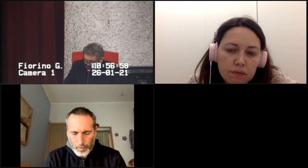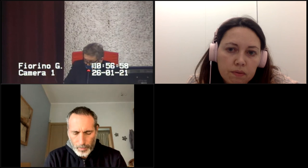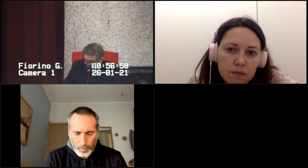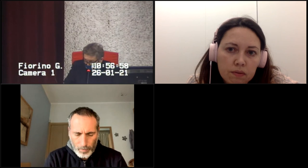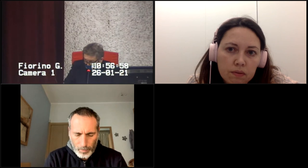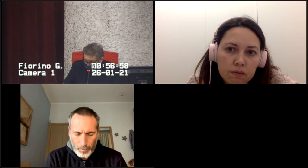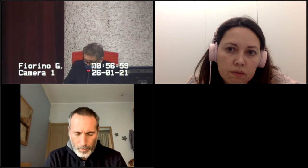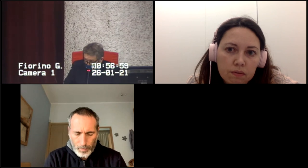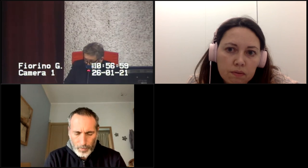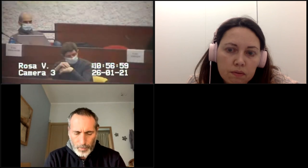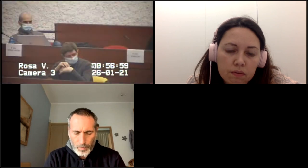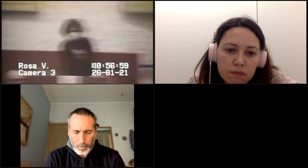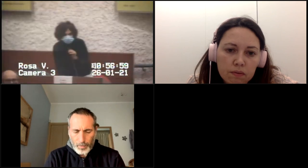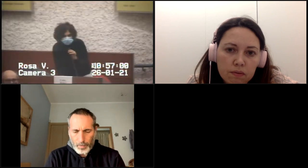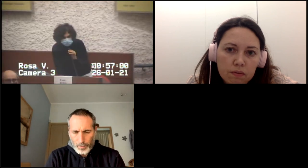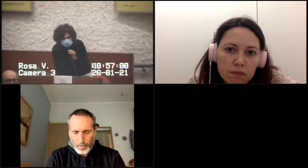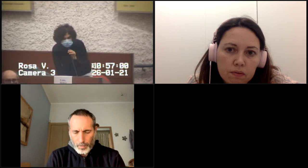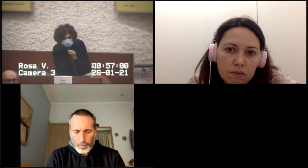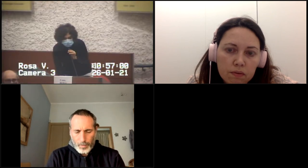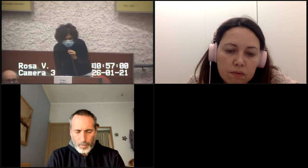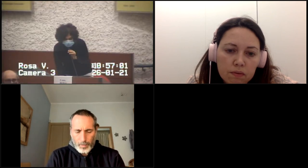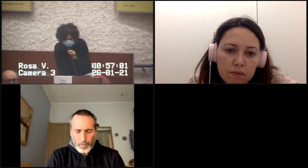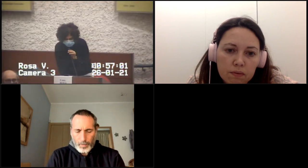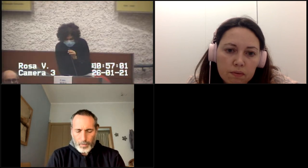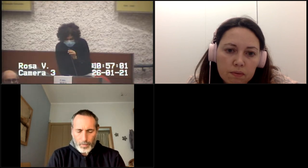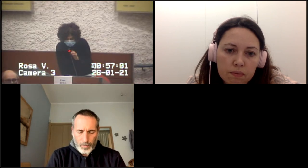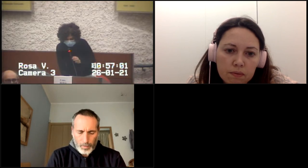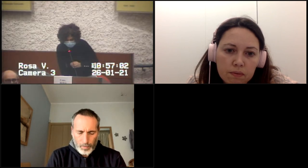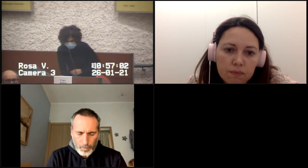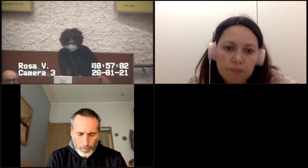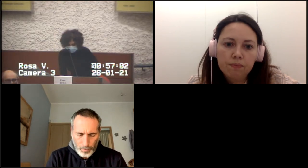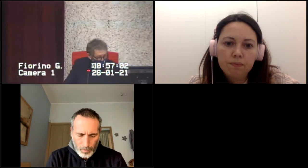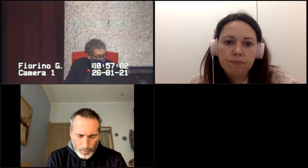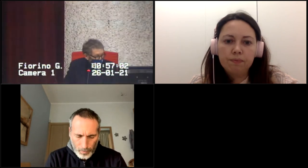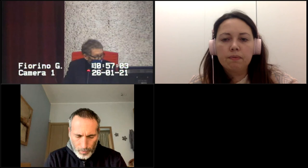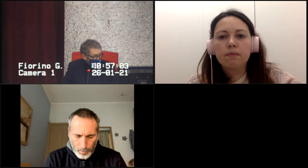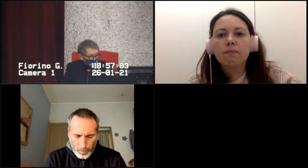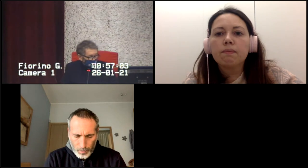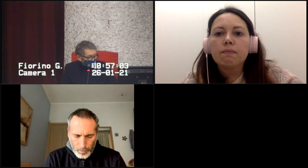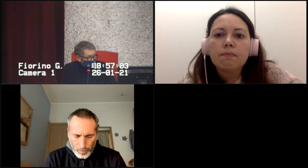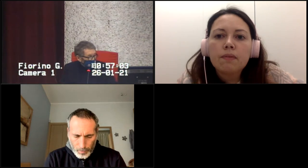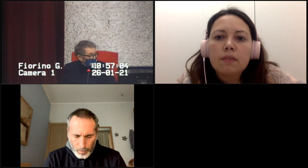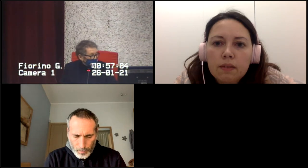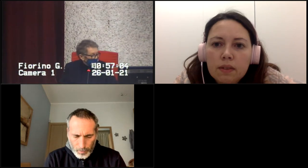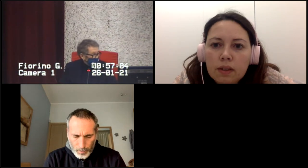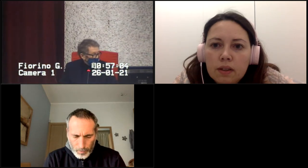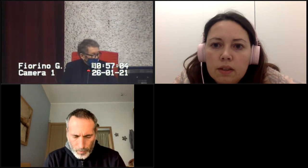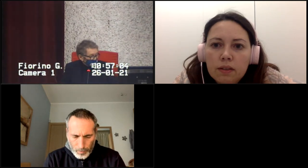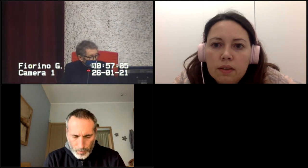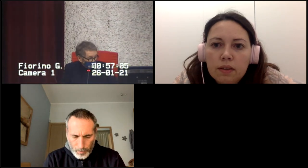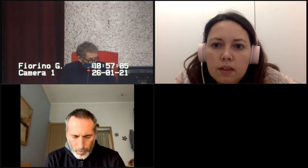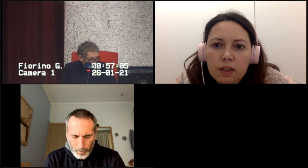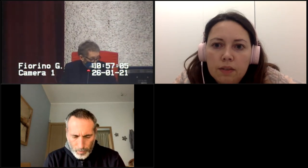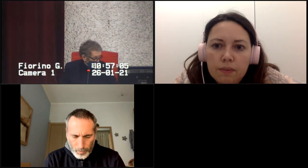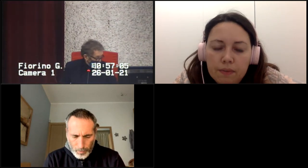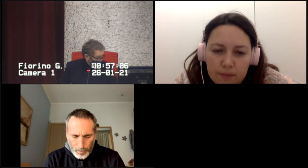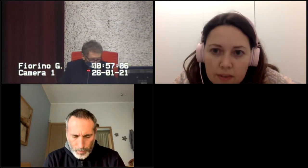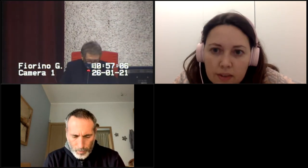Forza Italia, consigliera Rosa. Grazie Presidente, favorevole. Partito Democratico,